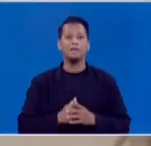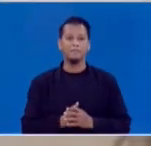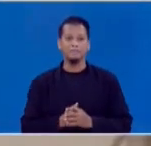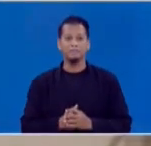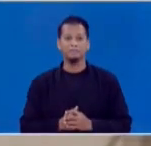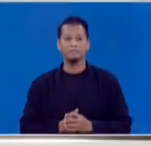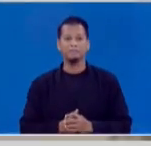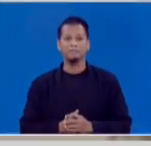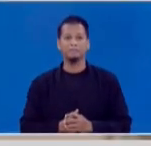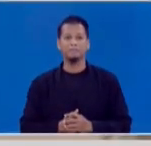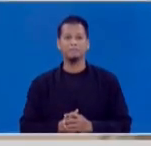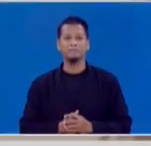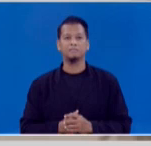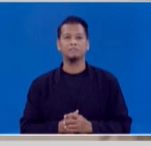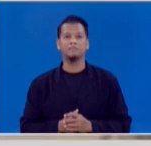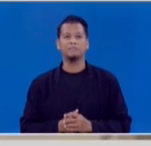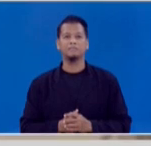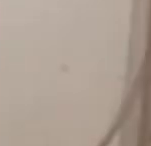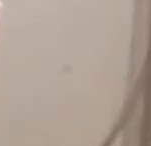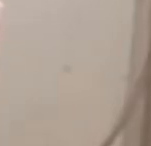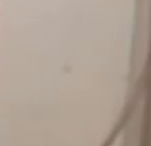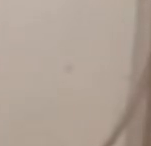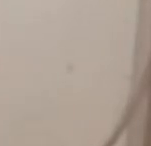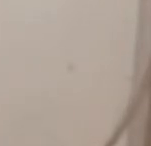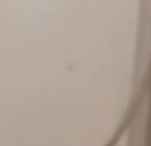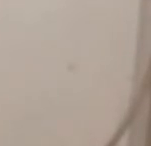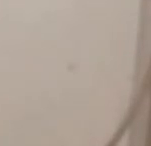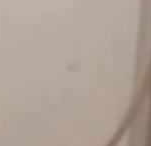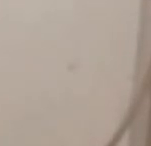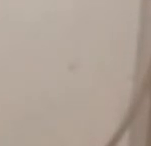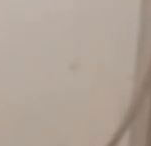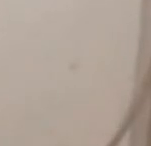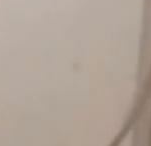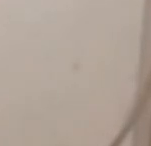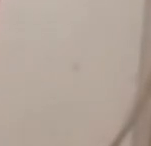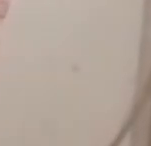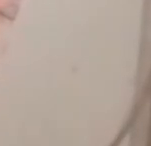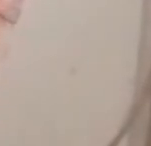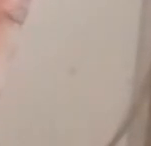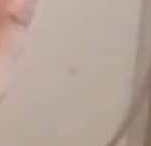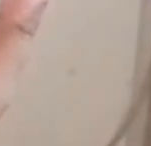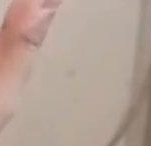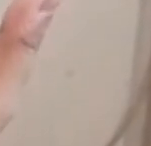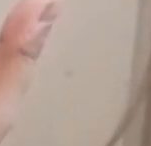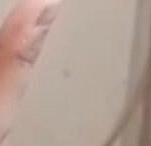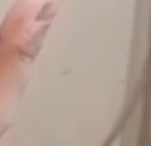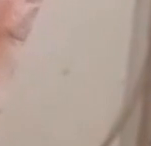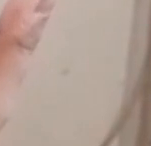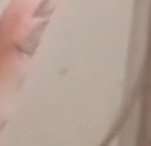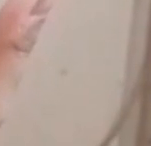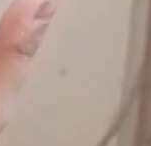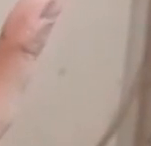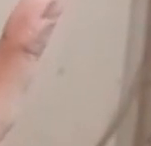Jarinya membengkak. Saya udah coba pakai sabun, pakai lotion, udah diputar-putar nggak bisa. Terus temannya